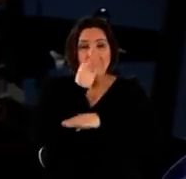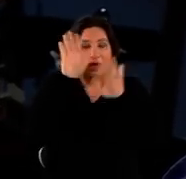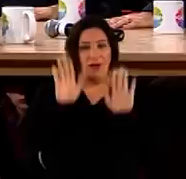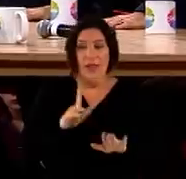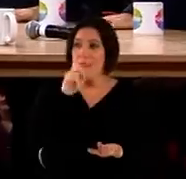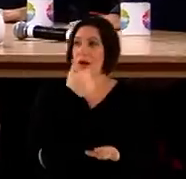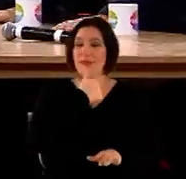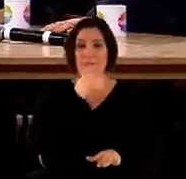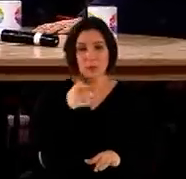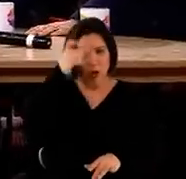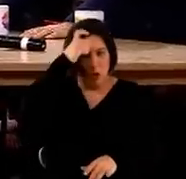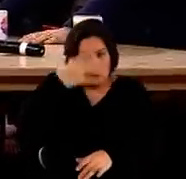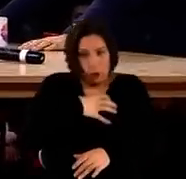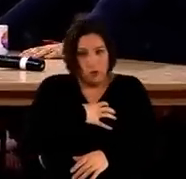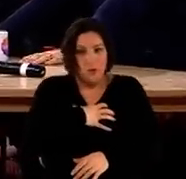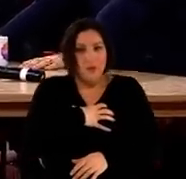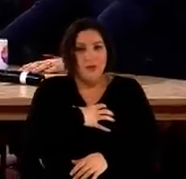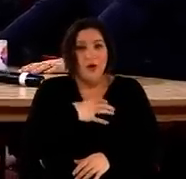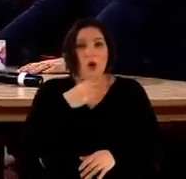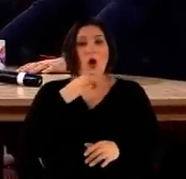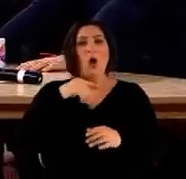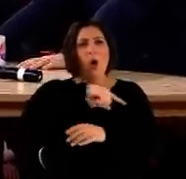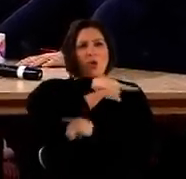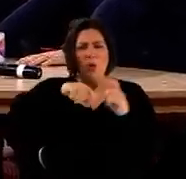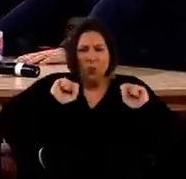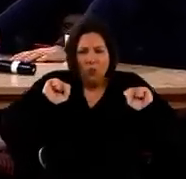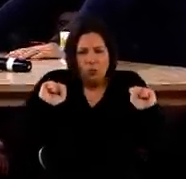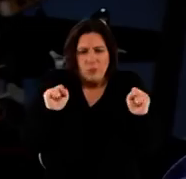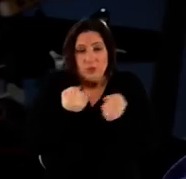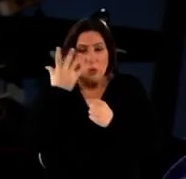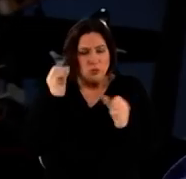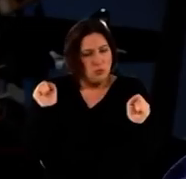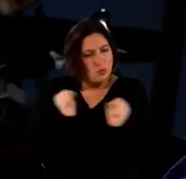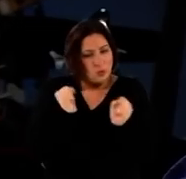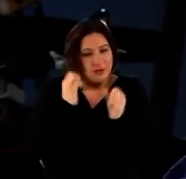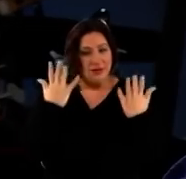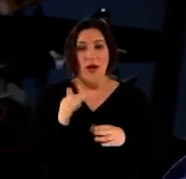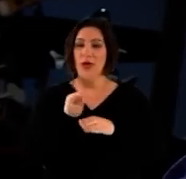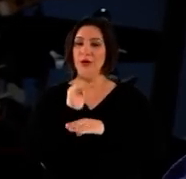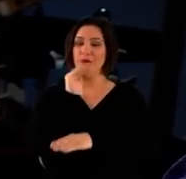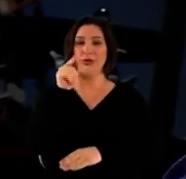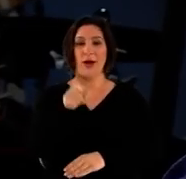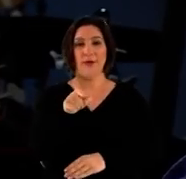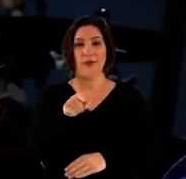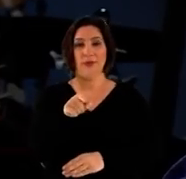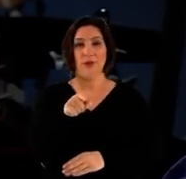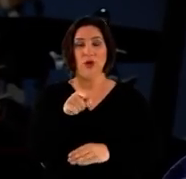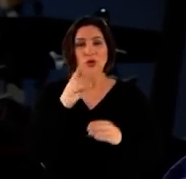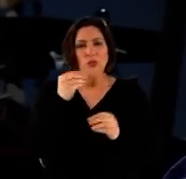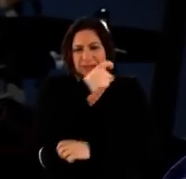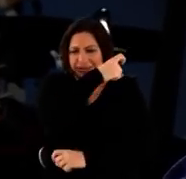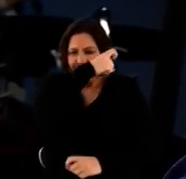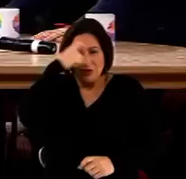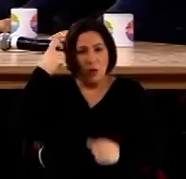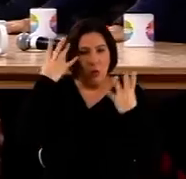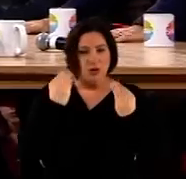kalan bir adam. Türk. Ortalık buzla kesse, donsa da yaşar. Çok sıcak